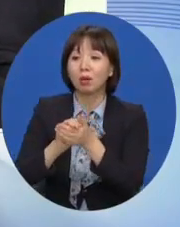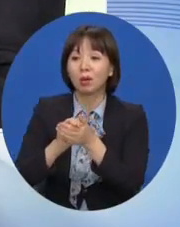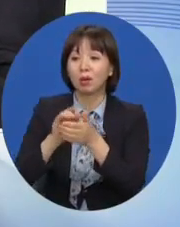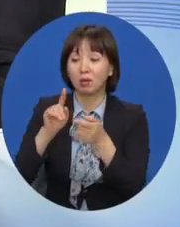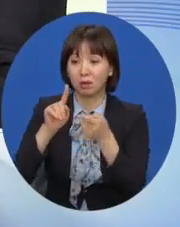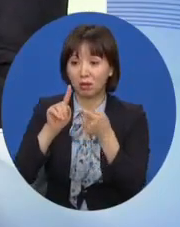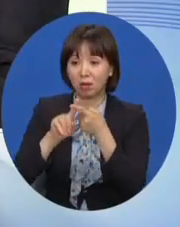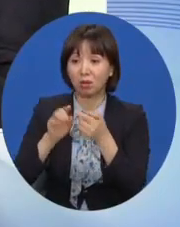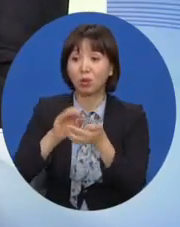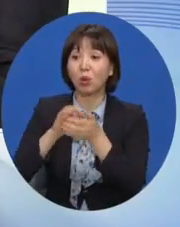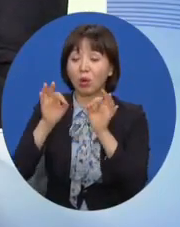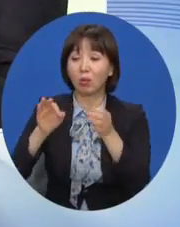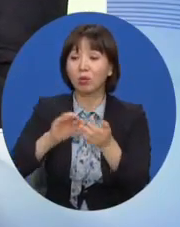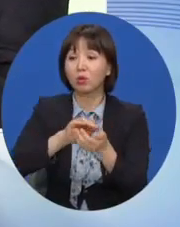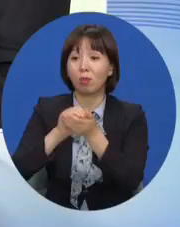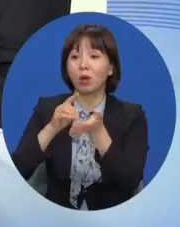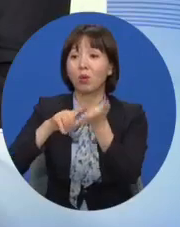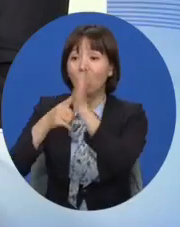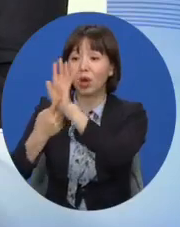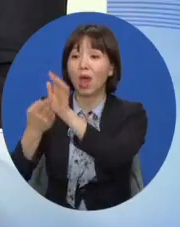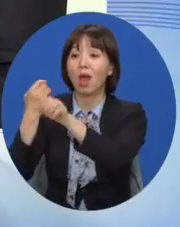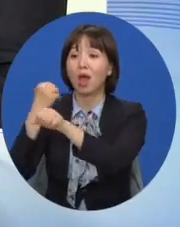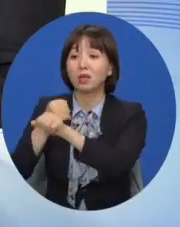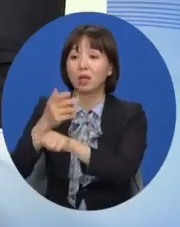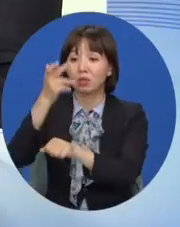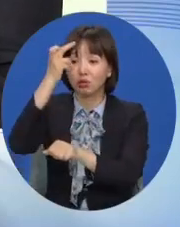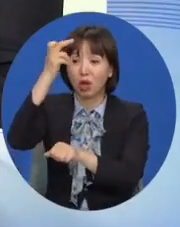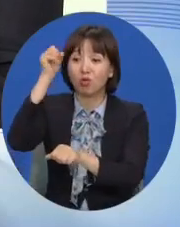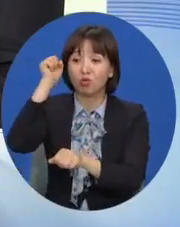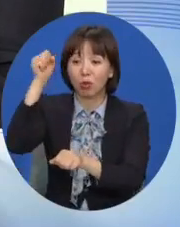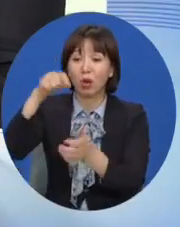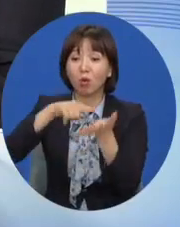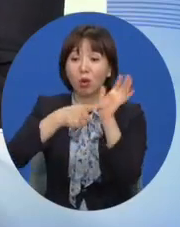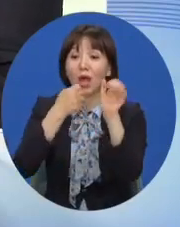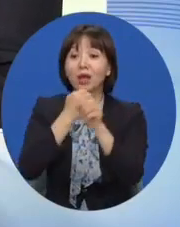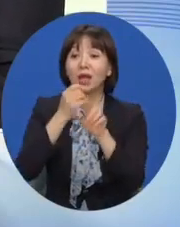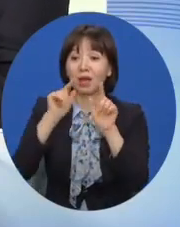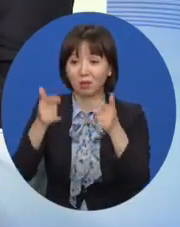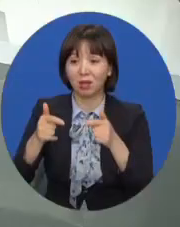있습니다. 농협은 조합원에게 공개하는 것이지 최명은 후보한테 공개하는 게 아닙니다.